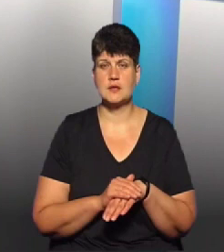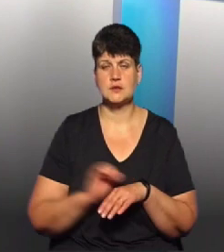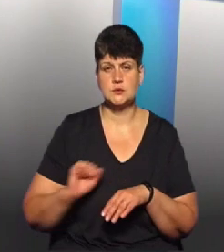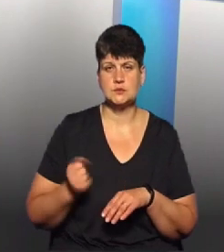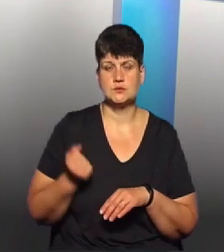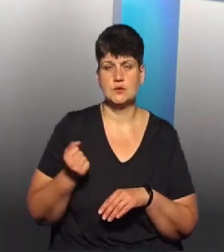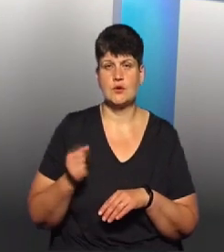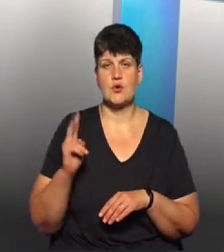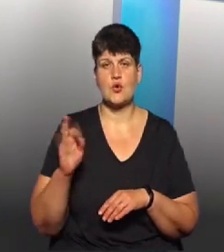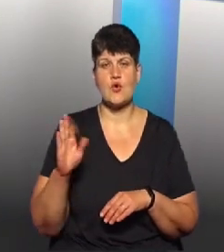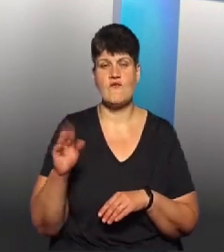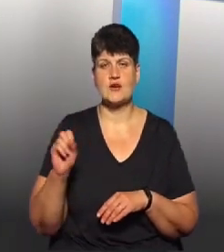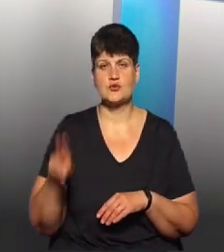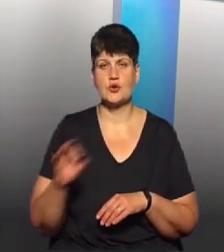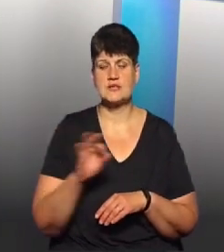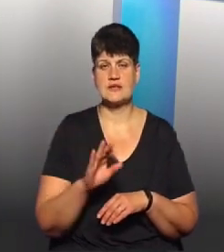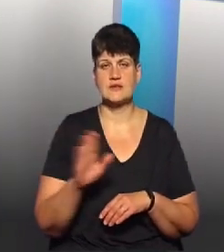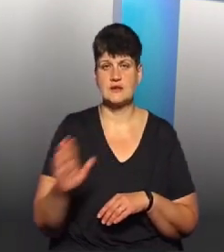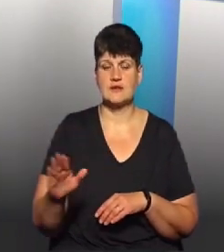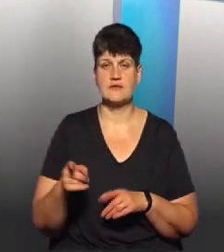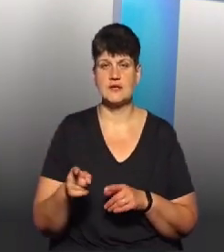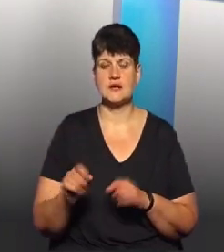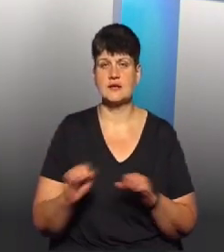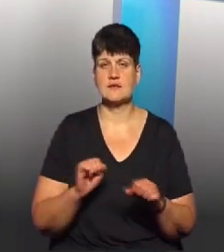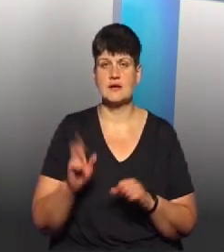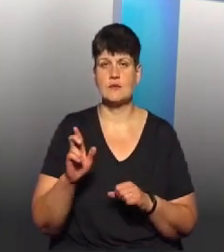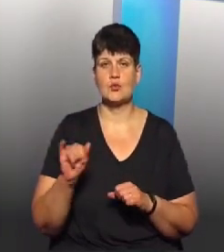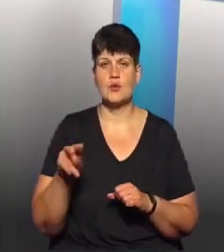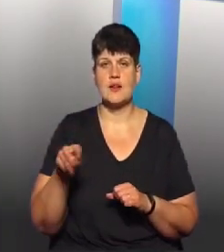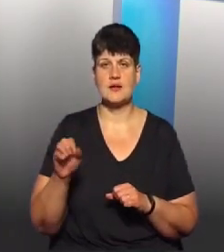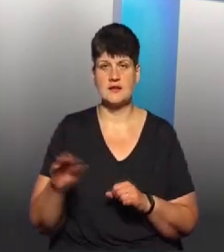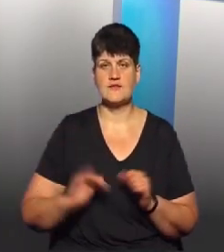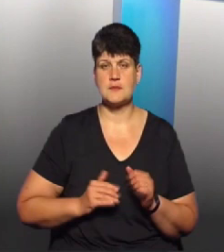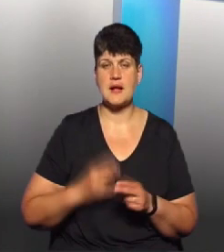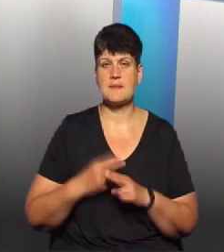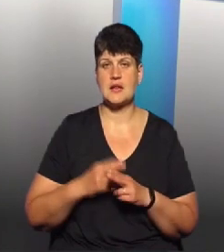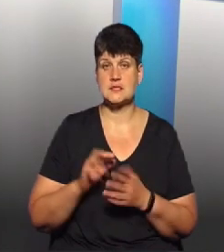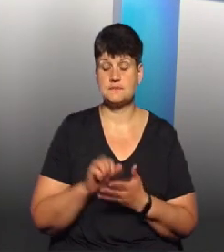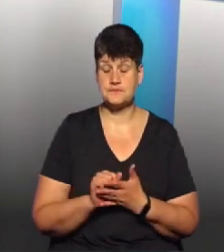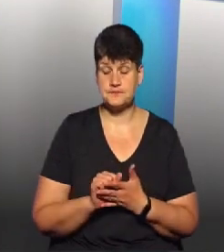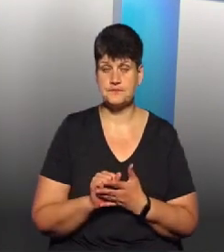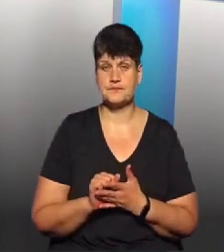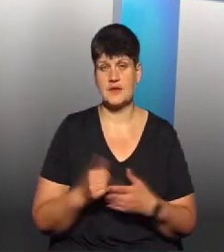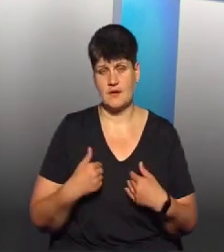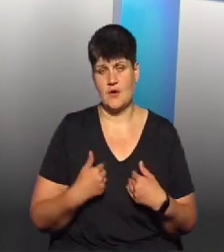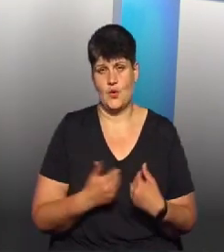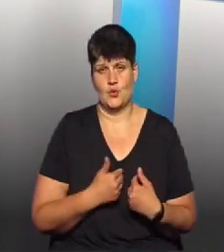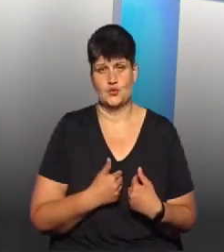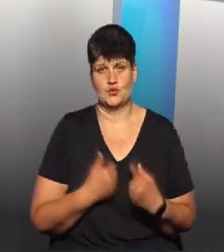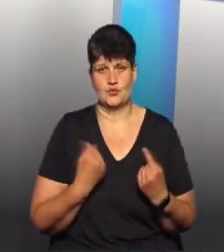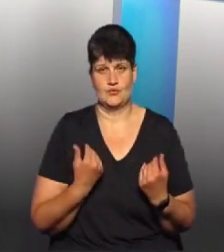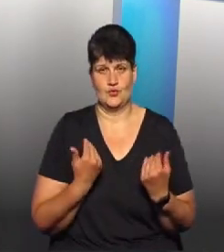Ковальчук Олександр Віталійович, він директор Булату фірми, яка металом займається. І це я так хочу йому